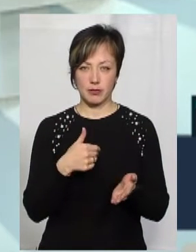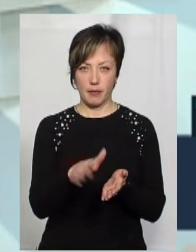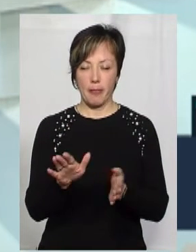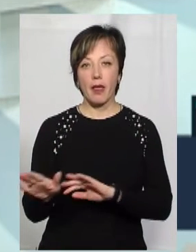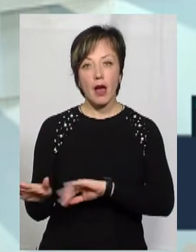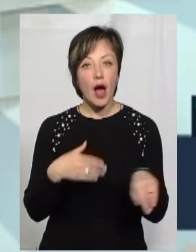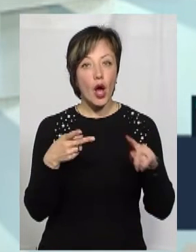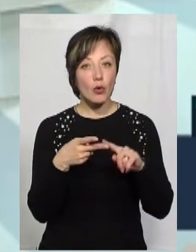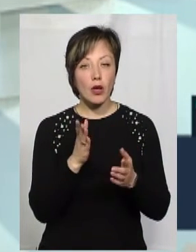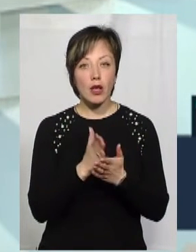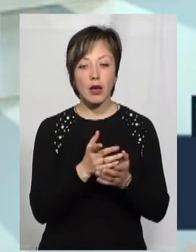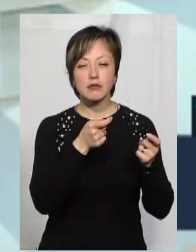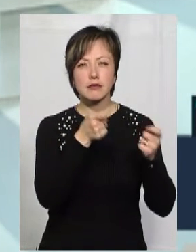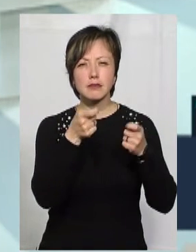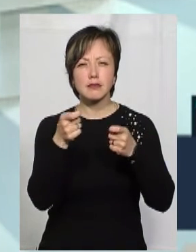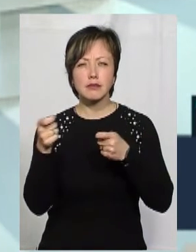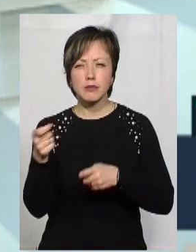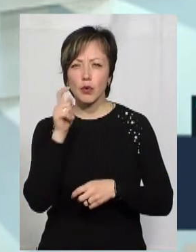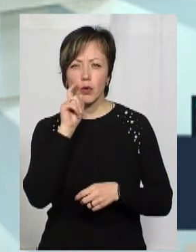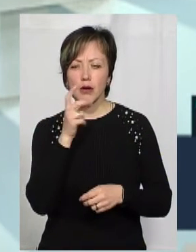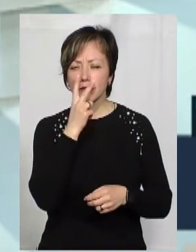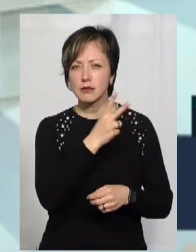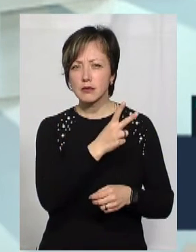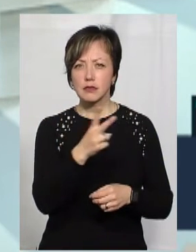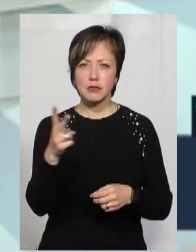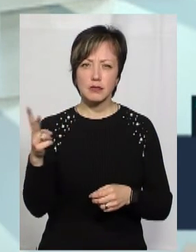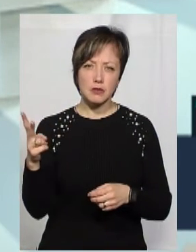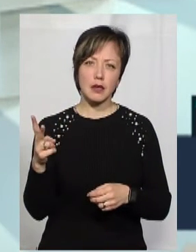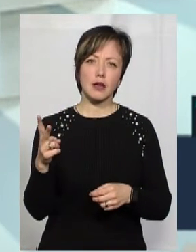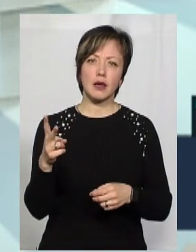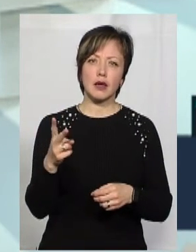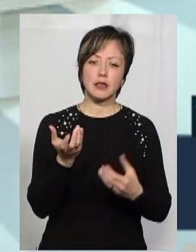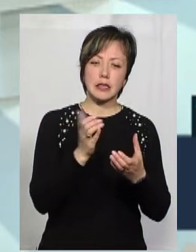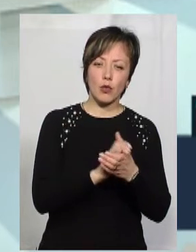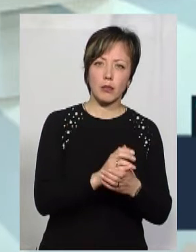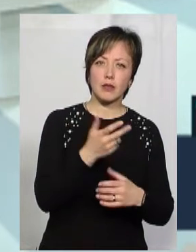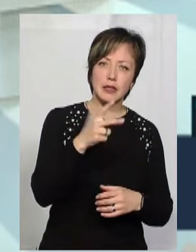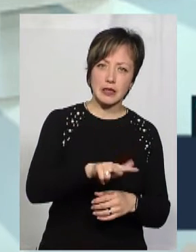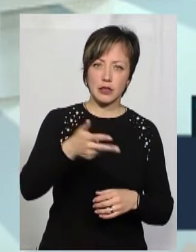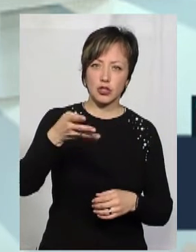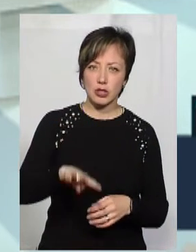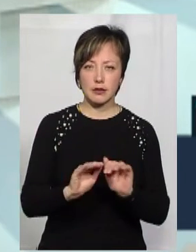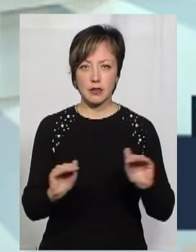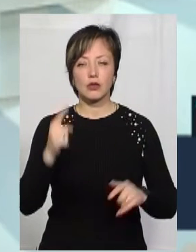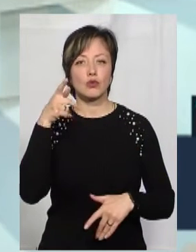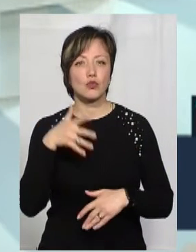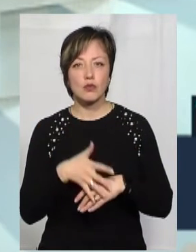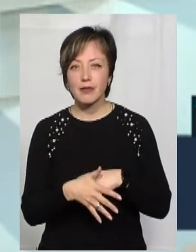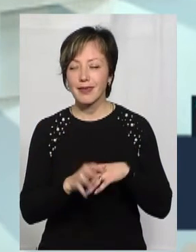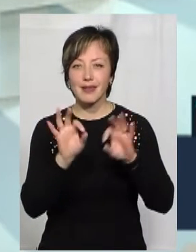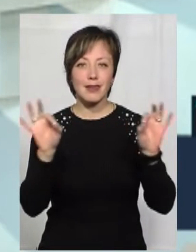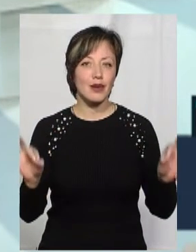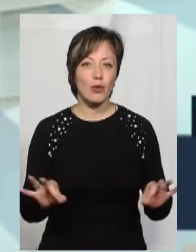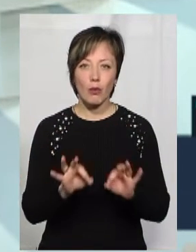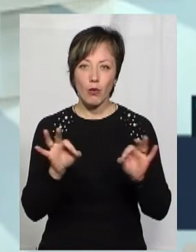які поїздили по Україні, подивилися, якщо вони вже знайомилися з трьома, з чотирма дітьми, зрозуміло, що вони ніколи